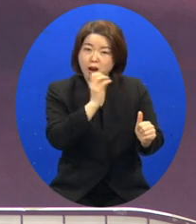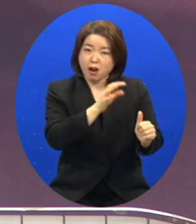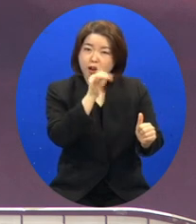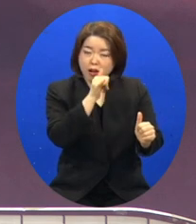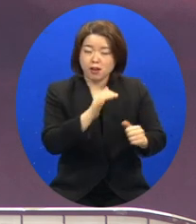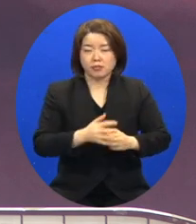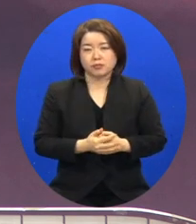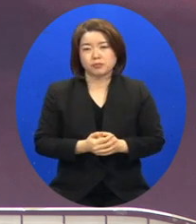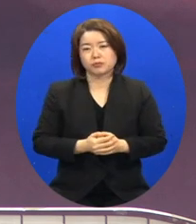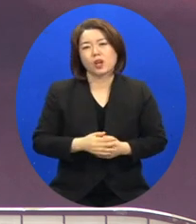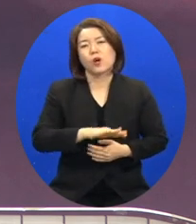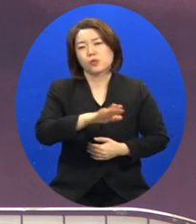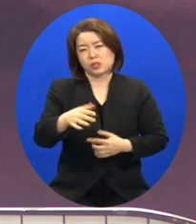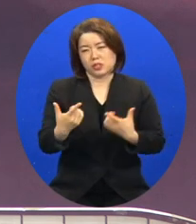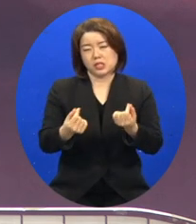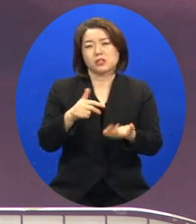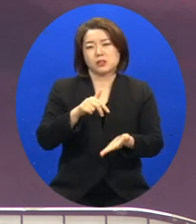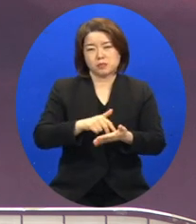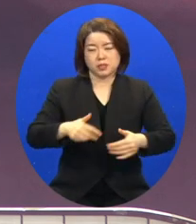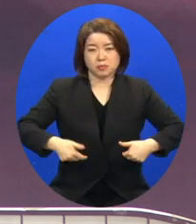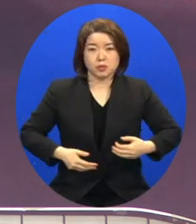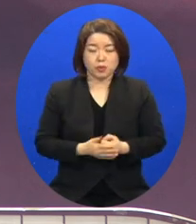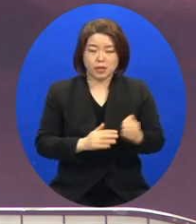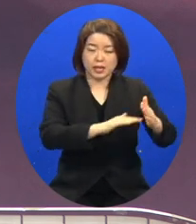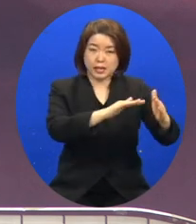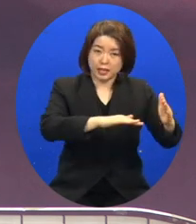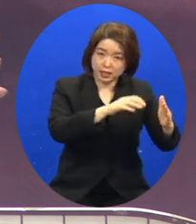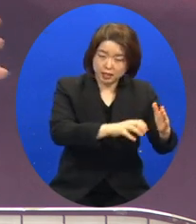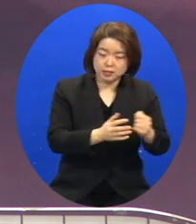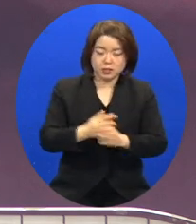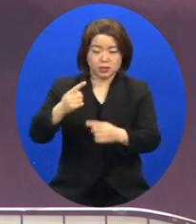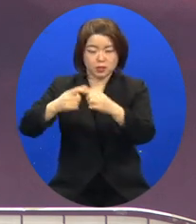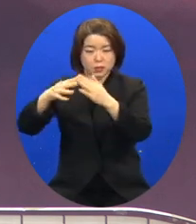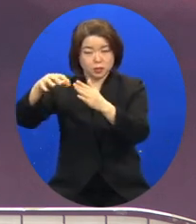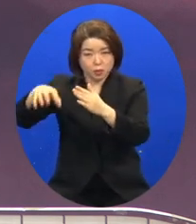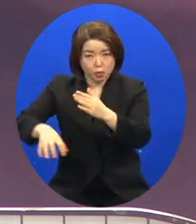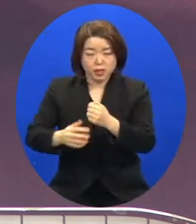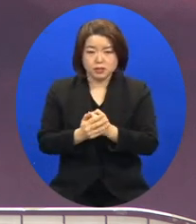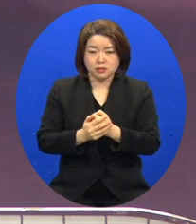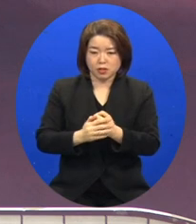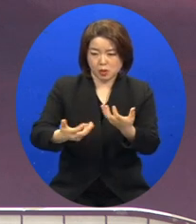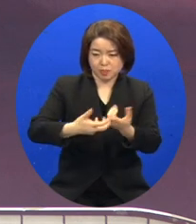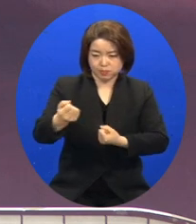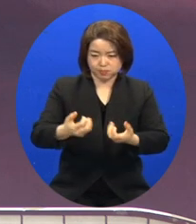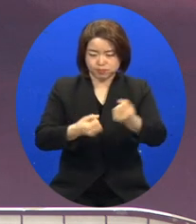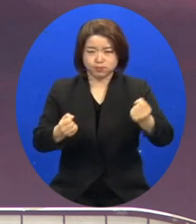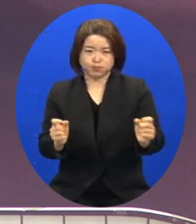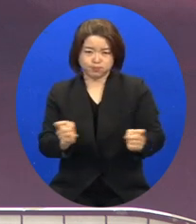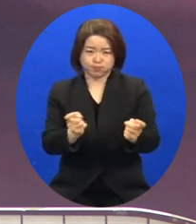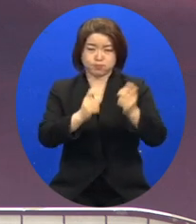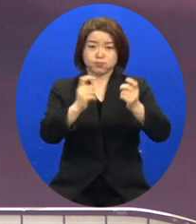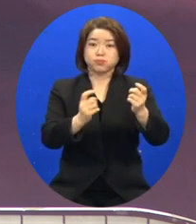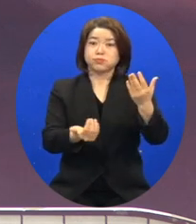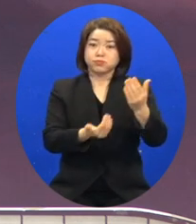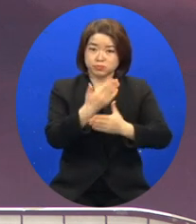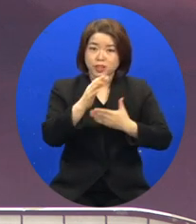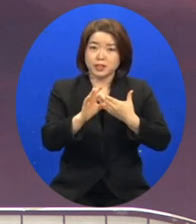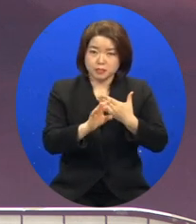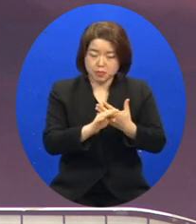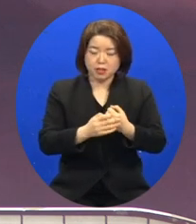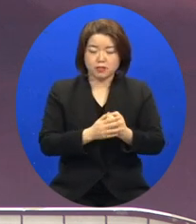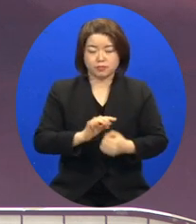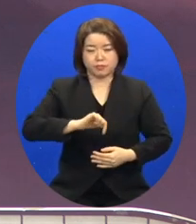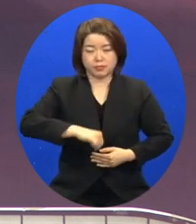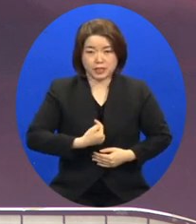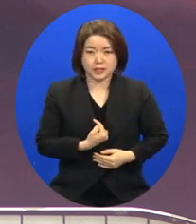우리도 이렇게 해야 하는 거예요 가정에서나 교회 산하 만약에 분열과 다툼이 생기면 그러면 자기